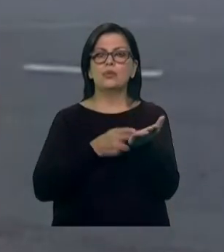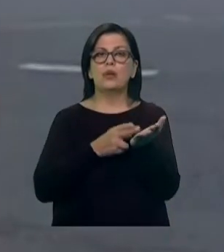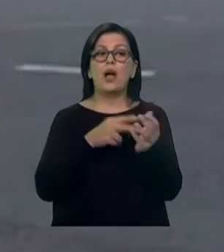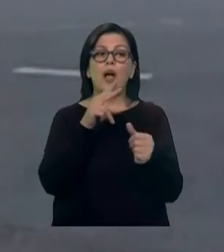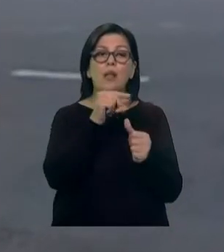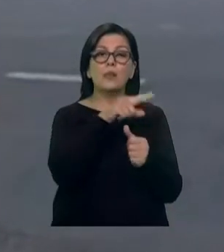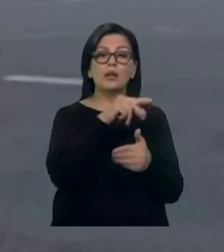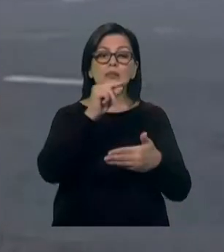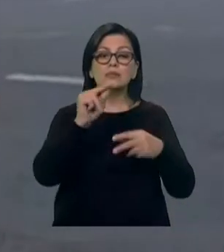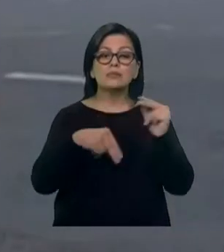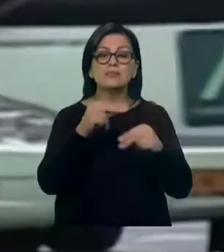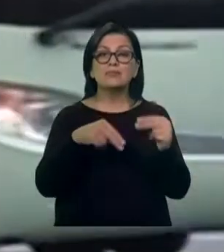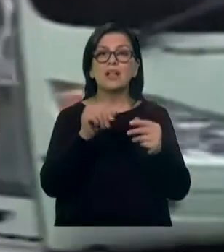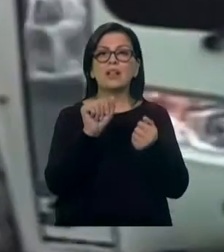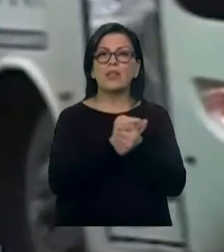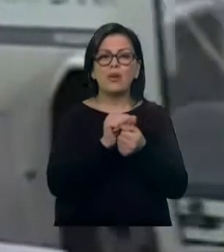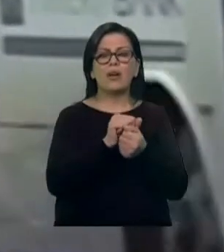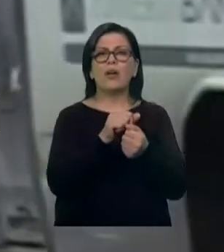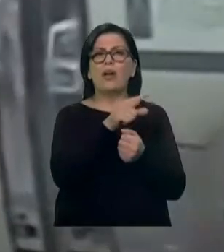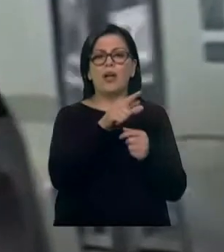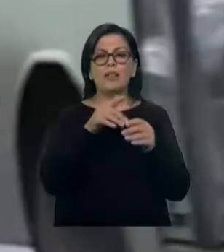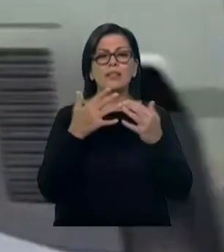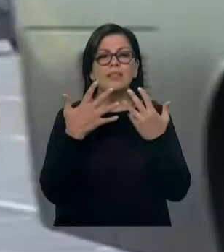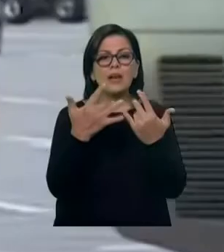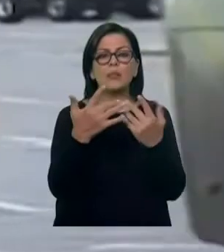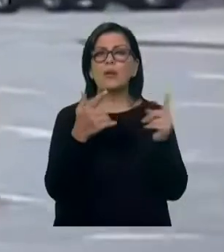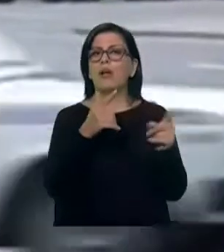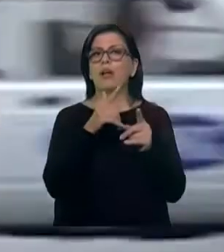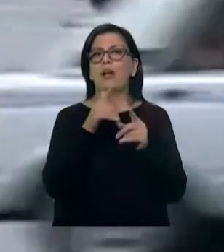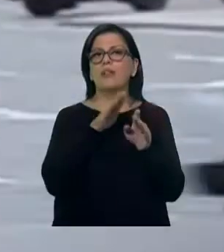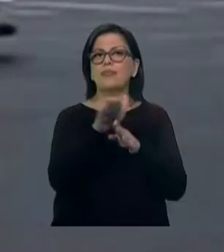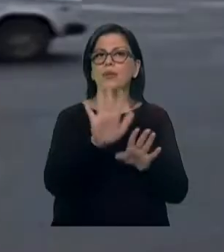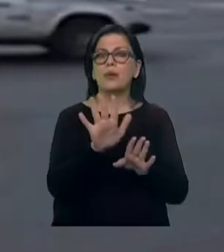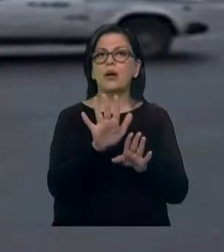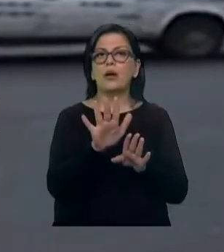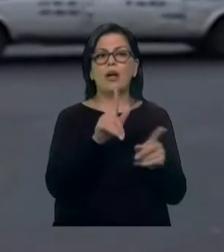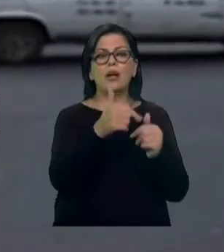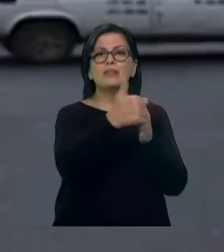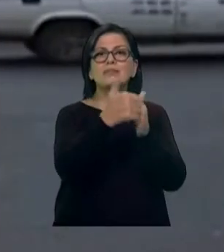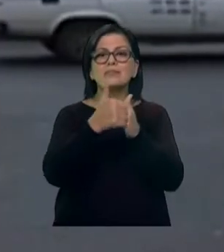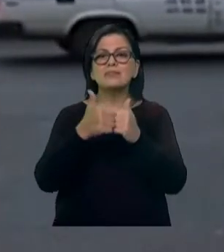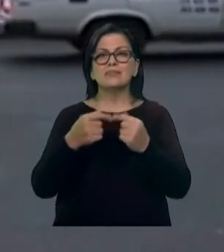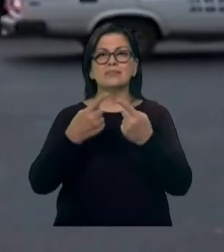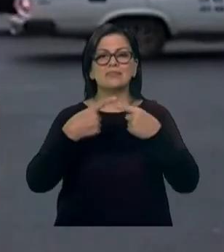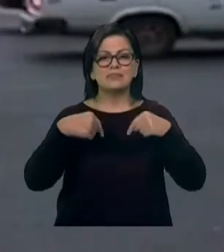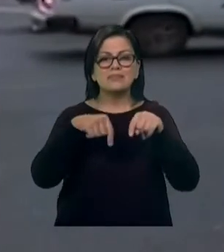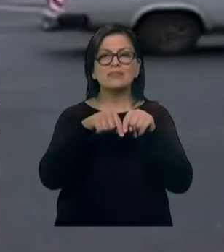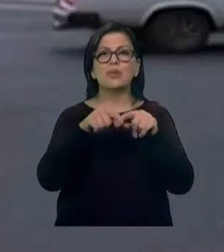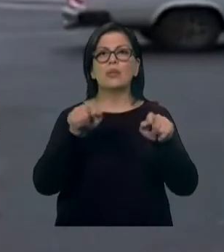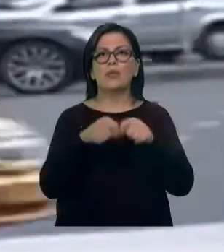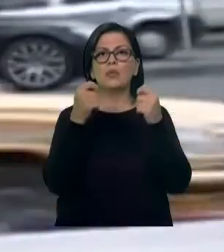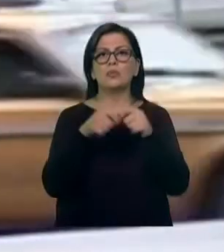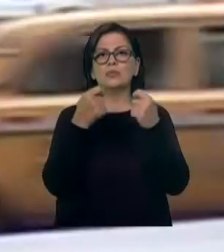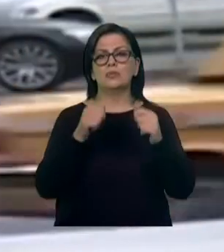isə imzaladığı müqavilələrin, bəyannamələrin tələblərinə qeyri-ciddi yanaşmaqla qonşu dövlətlərin suverenliyini, ərazi bütövlüyünü